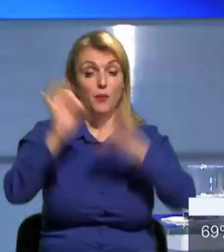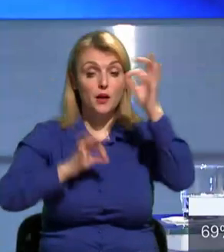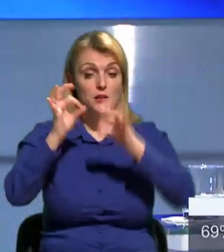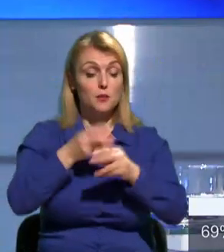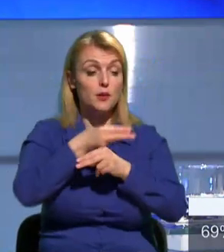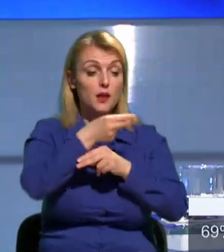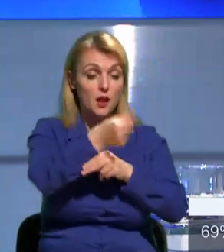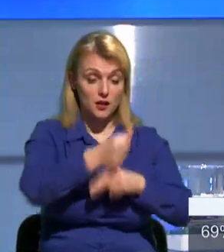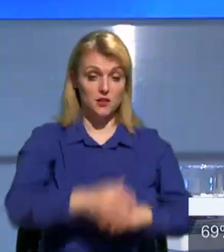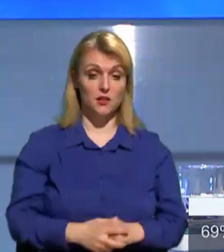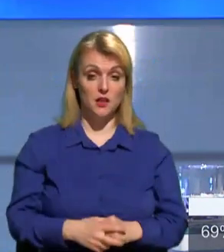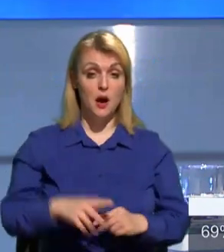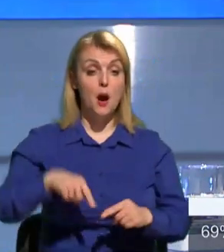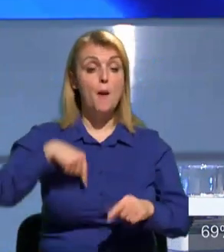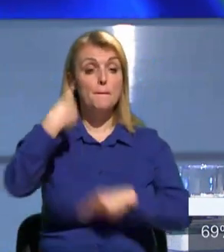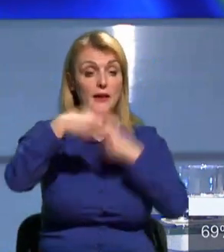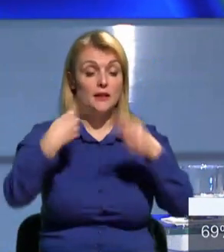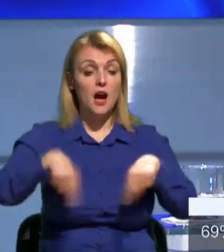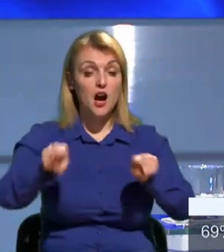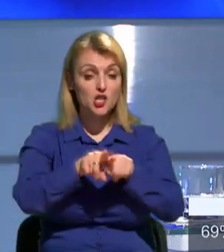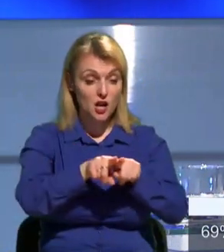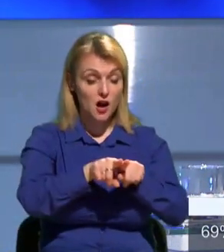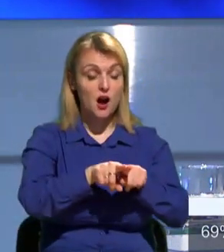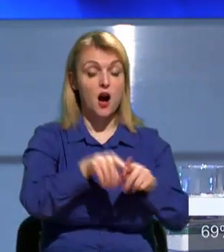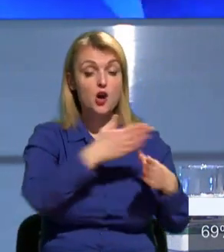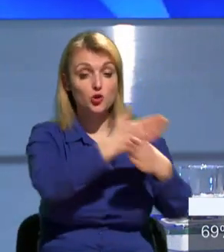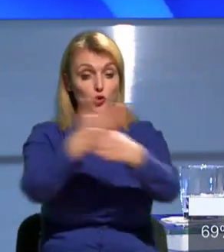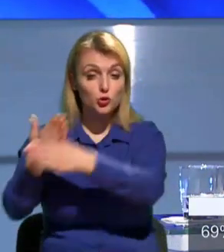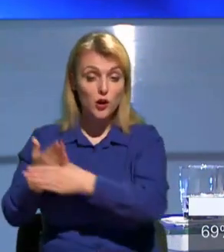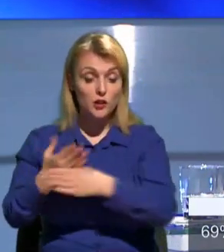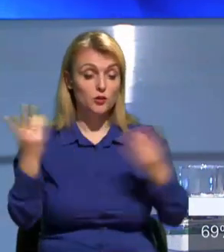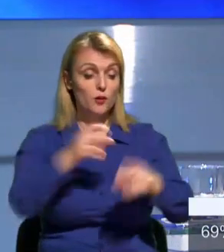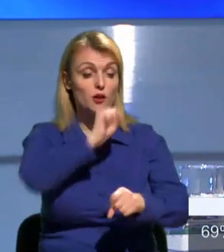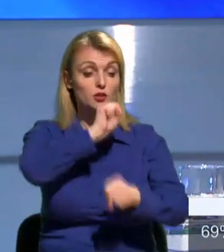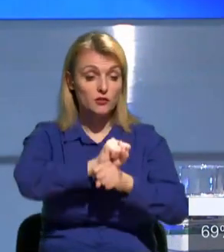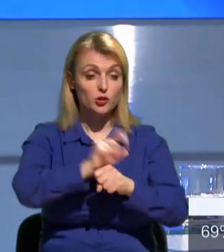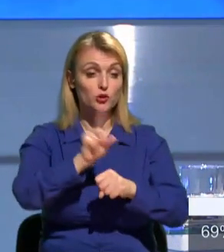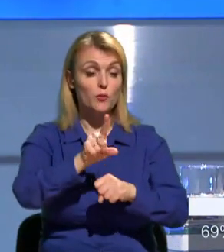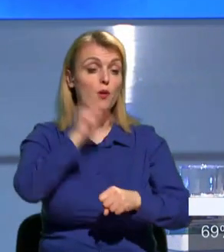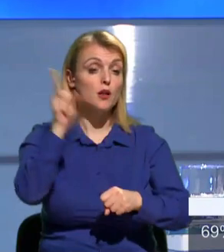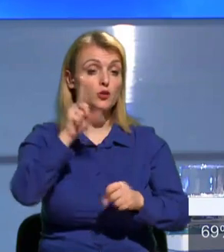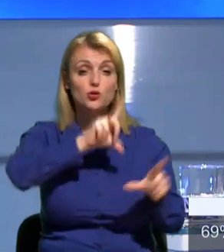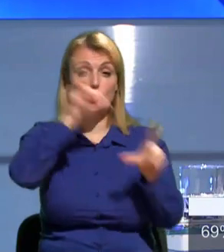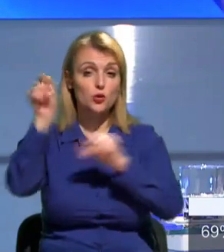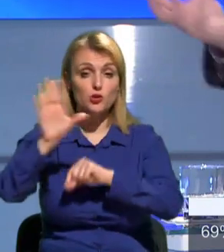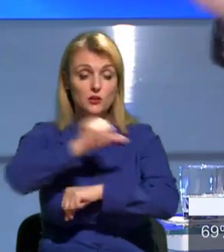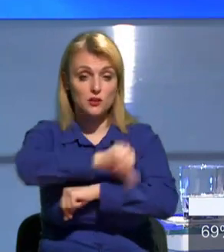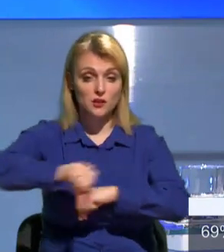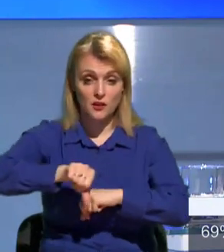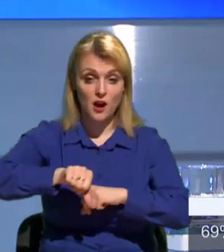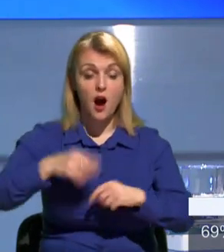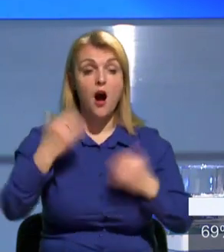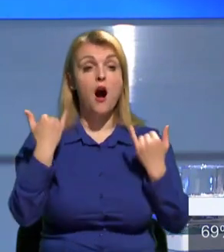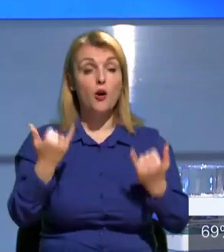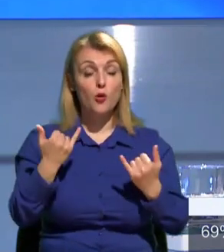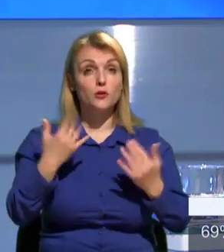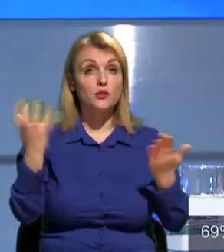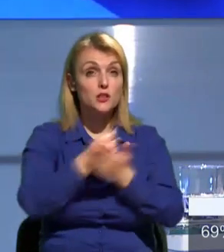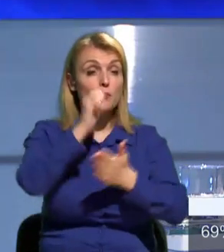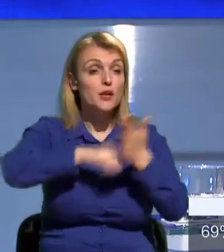prin astfel de politici, trebuie să stopăm exodul. Acum trebuie să vedem ce să facem cu, prin ce să-i motivăm să se întoarcă